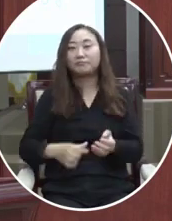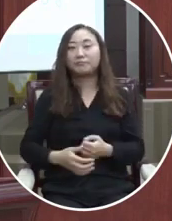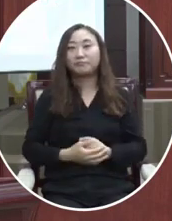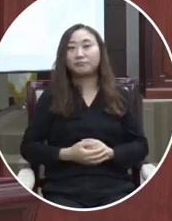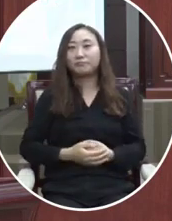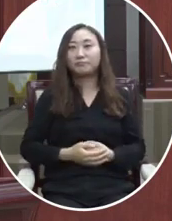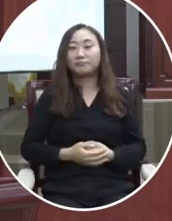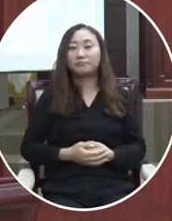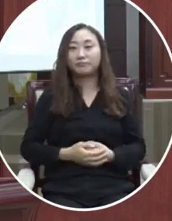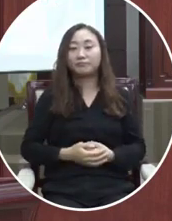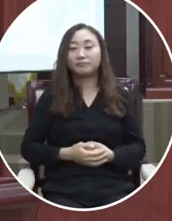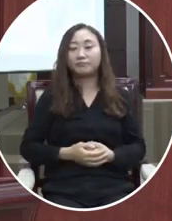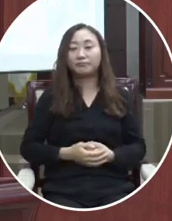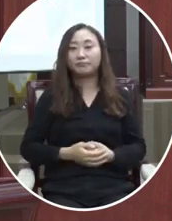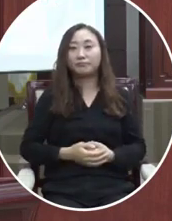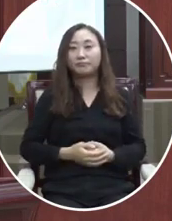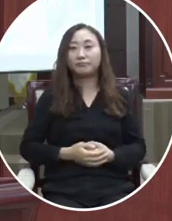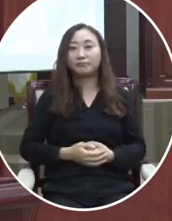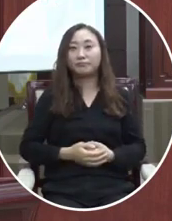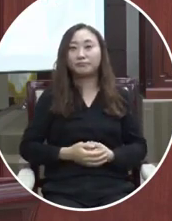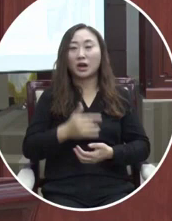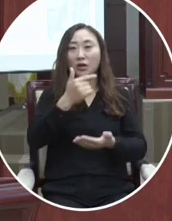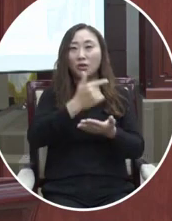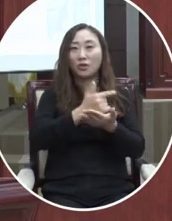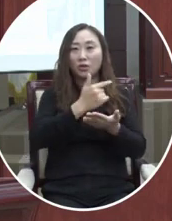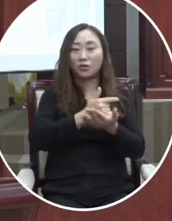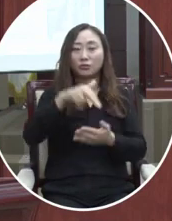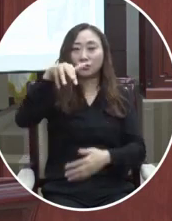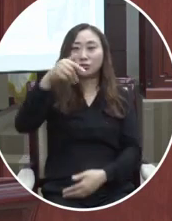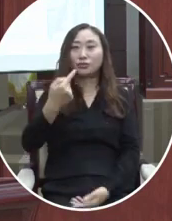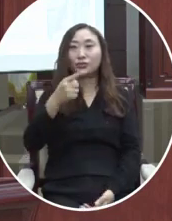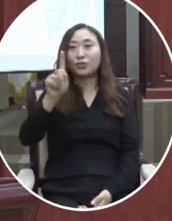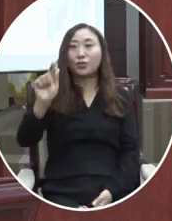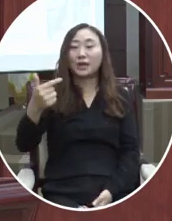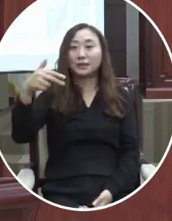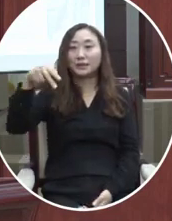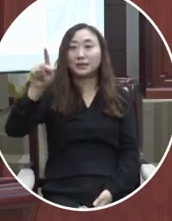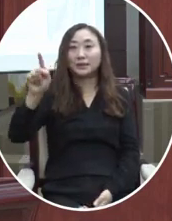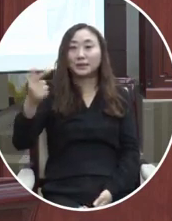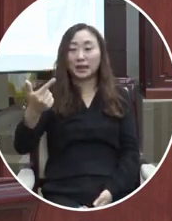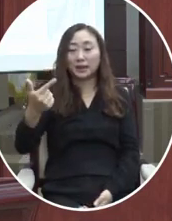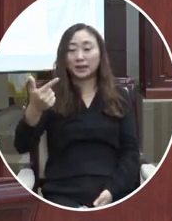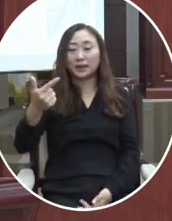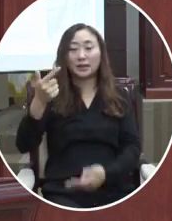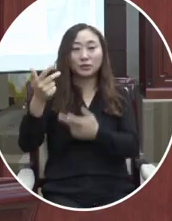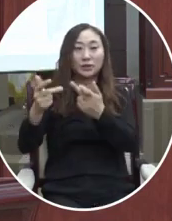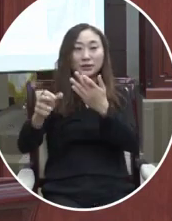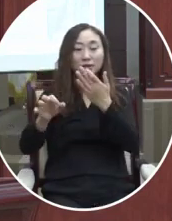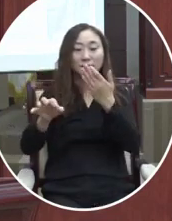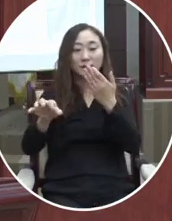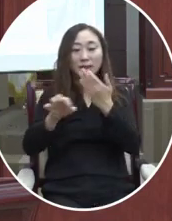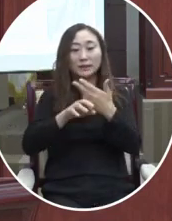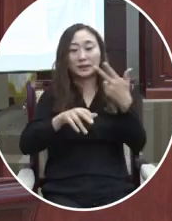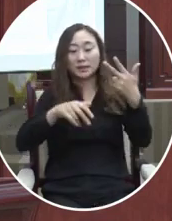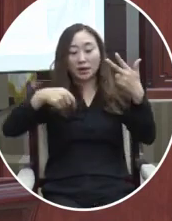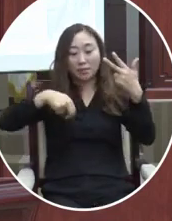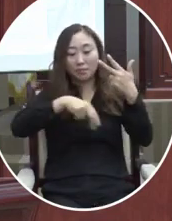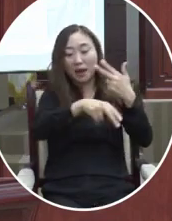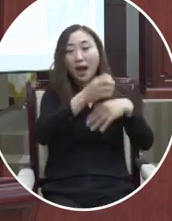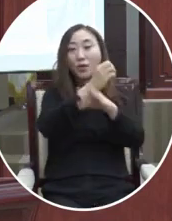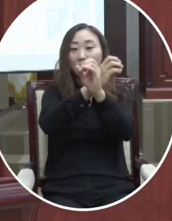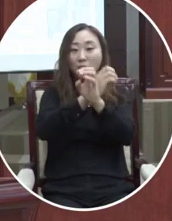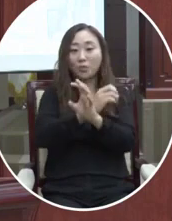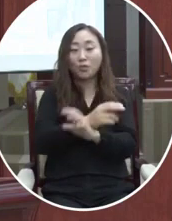이자리에 섰습니다 노원구 초산 7 인덕대 사거리에는 횡단보도의